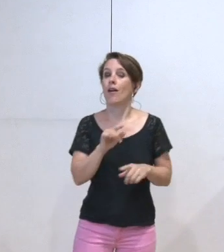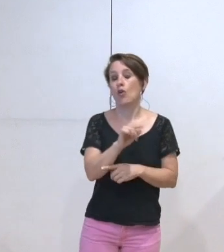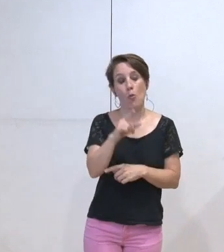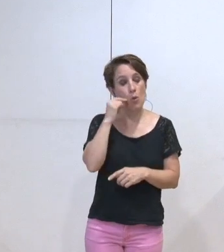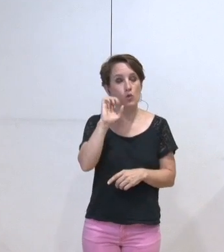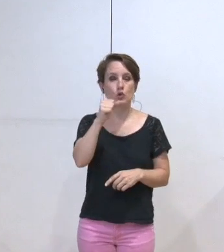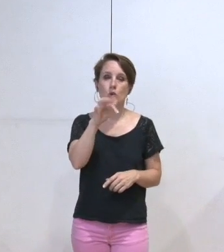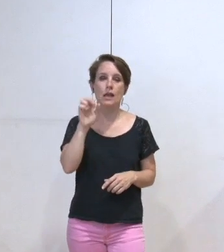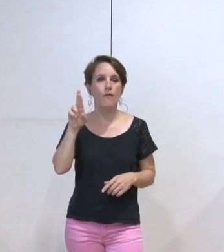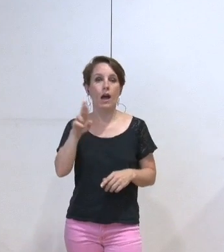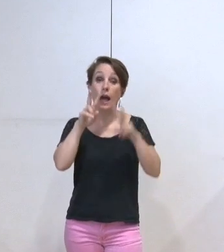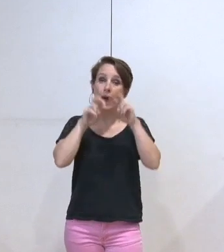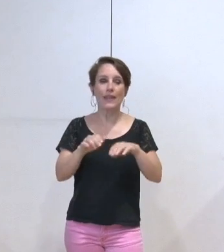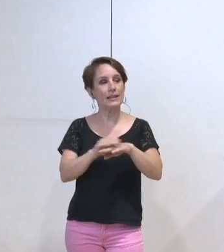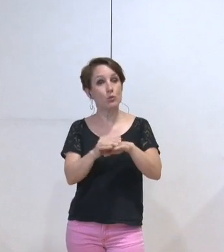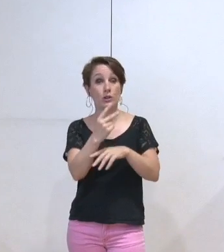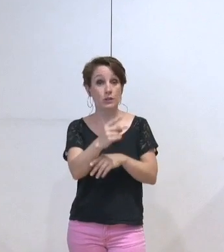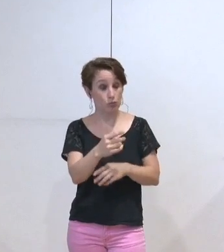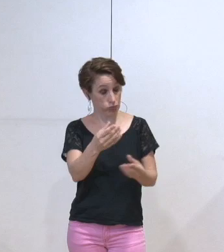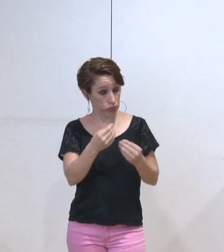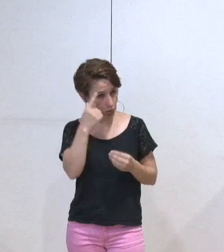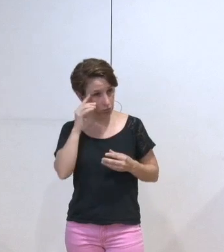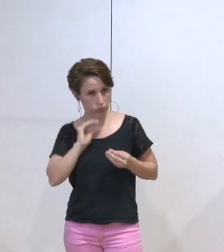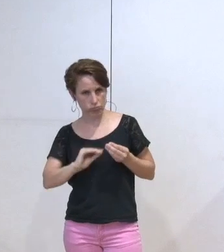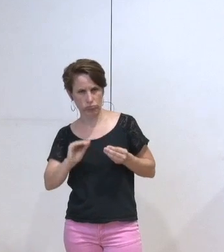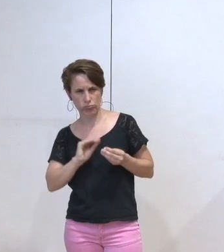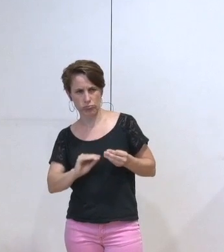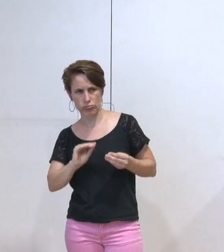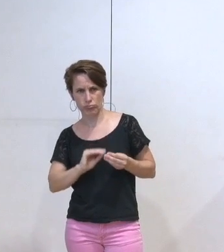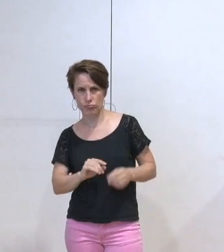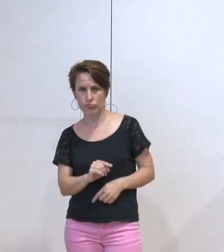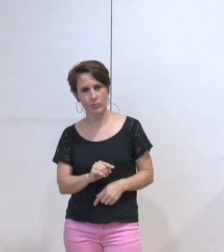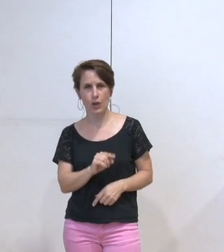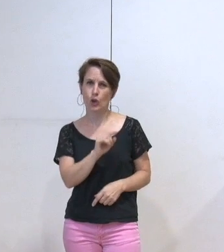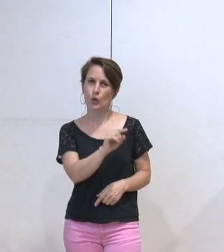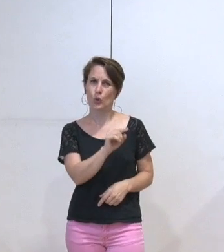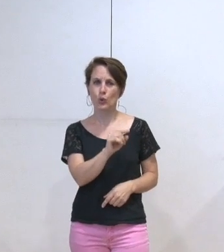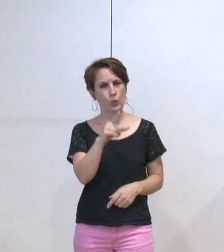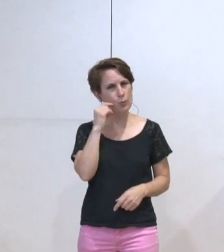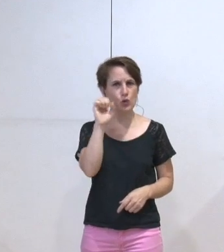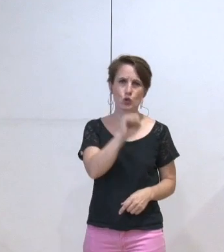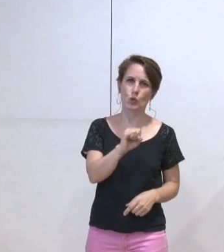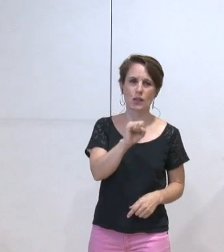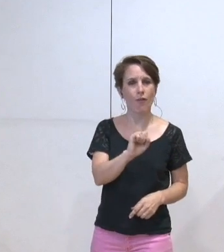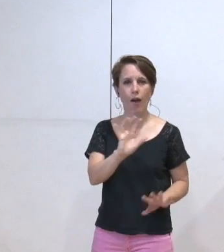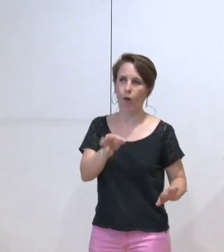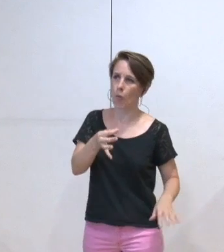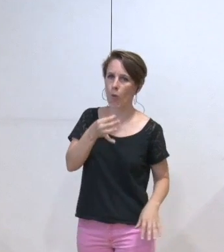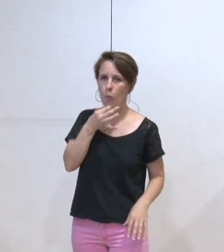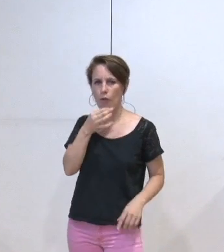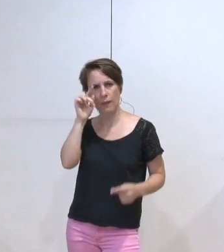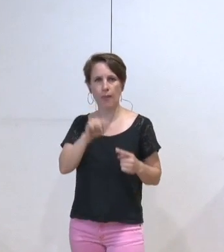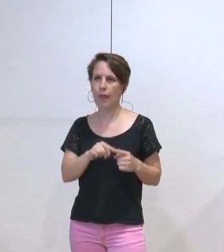song songeur comme s'il flottait toujours une petite forme d'opportunisme à la petite